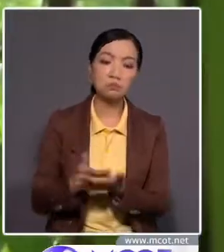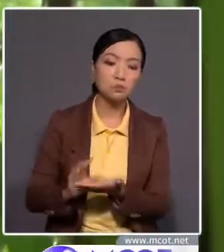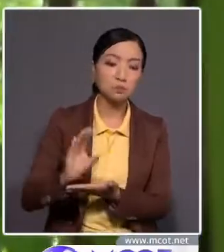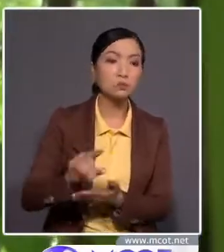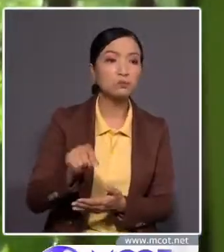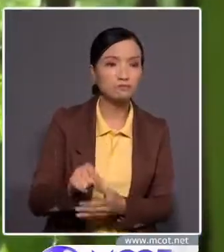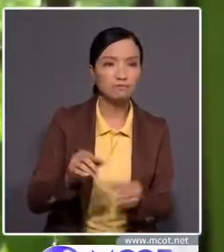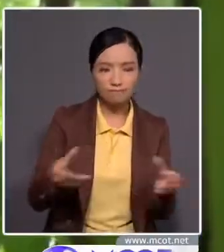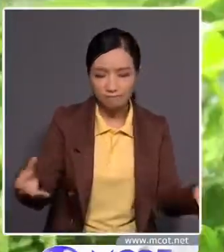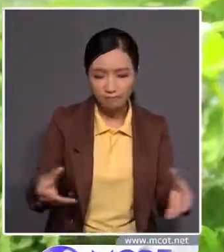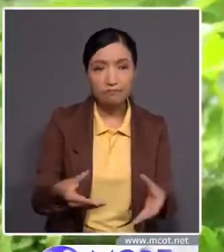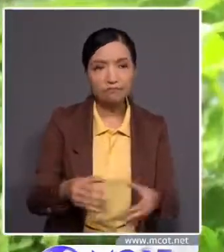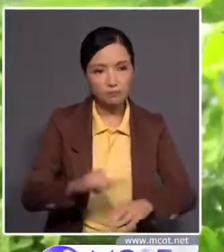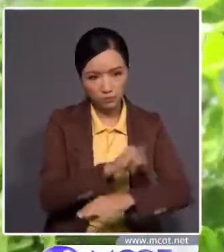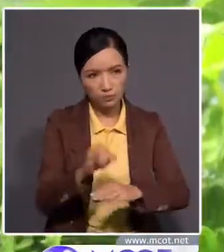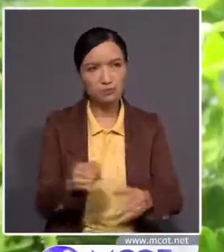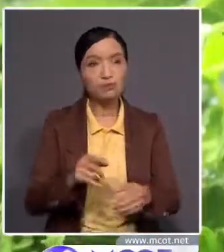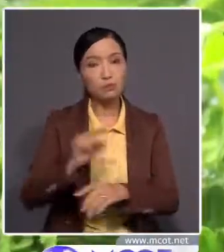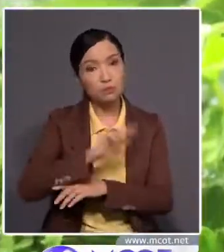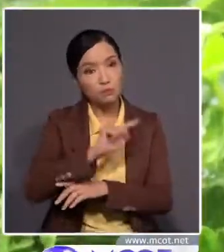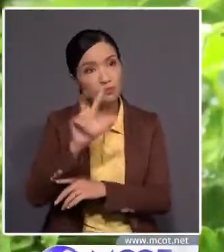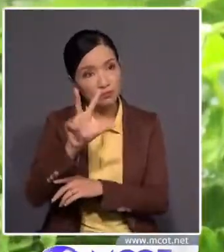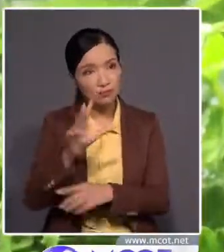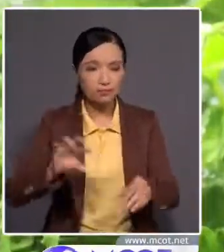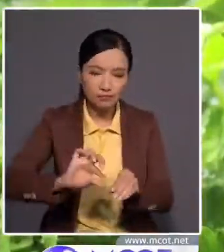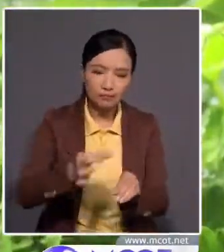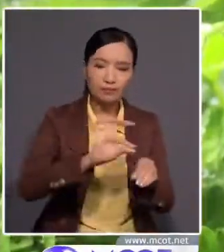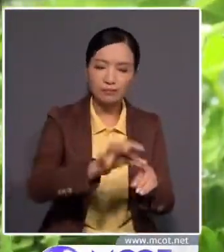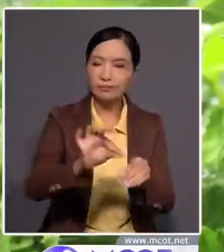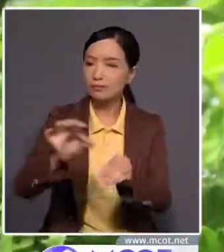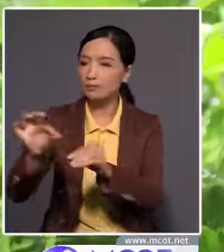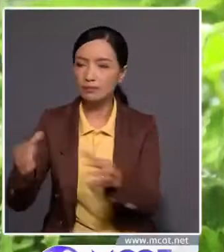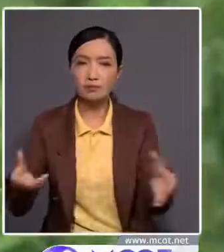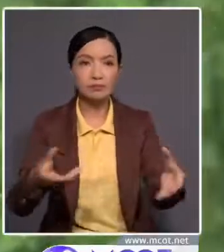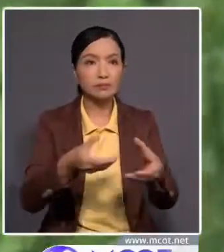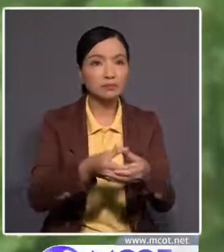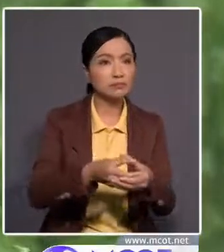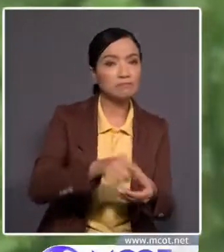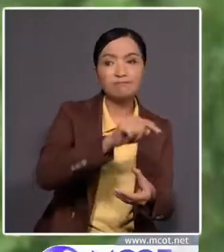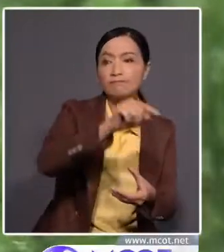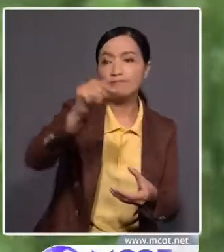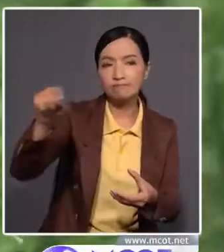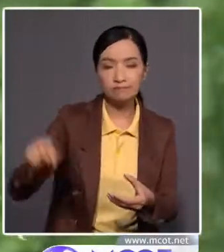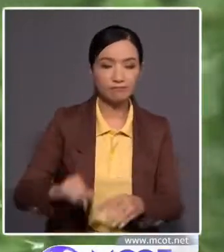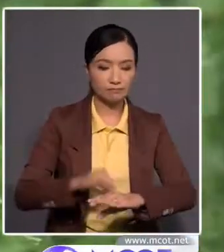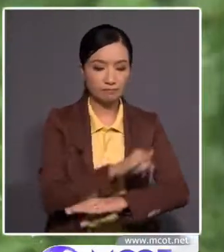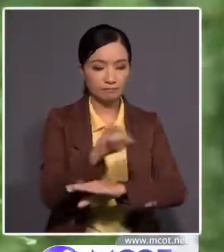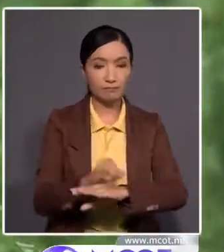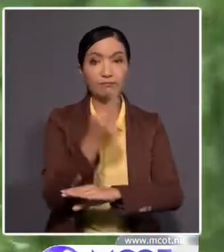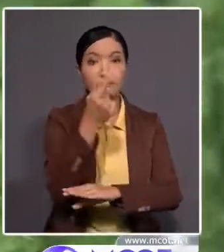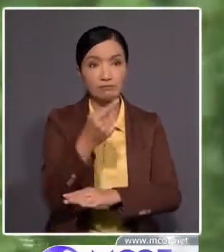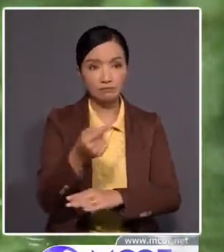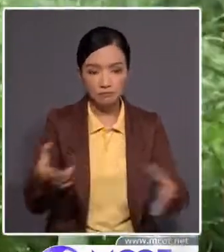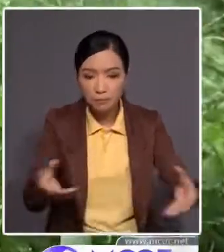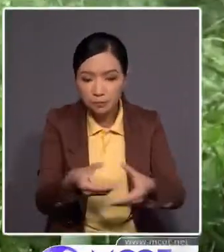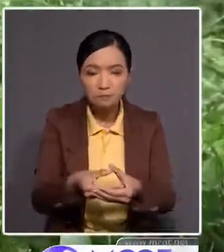งเราจะเก็บยอดได้ครั้งนึงเนี่ย3วันต่อรอบ แต่ต้องวนเอาใช่มั้ยคะปลูกหลายๆแปลง ใช่ครับเรามองว่าค่าเฉลี่ย1ไร่ต่อการเก็บครั้งนึง